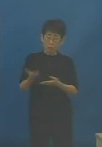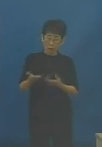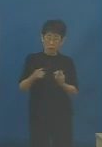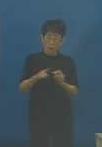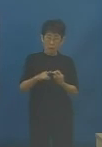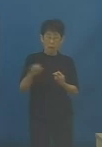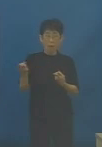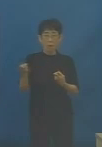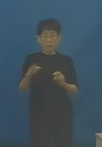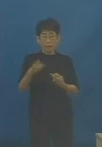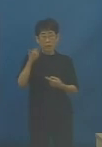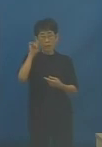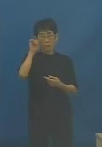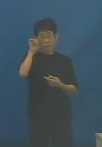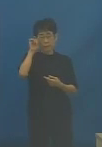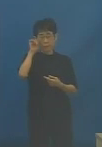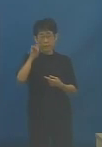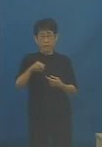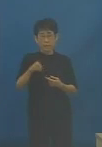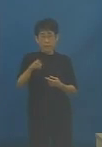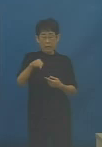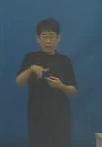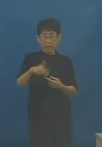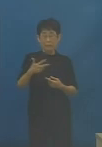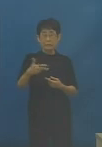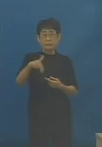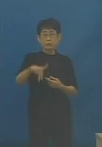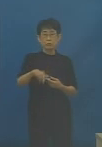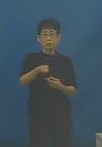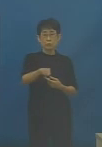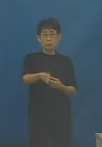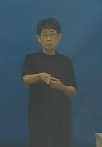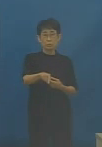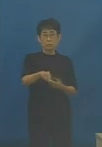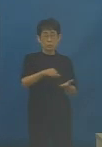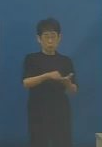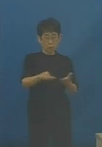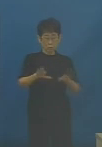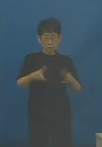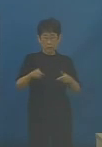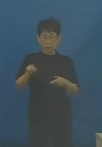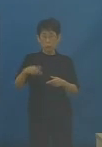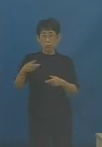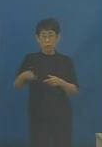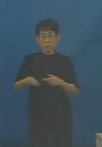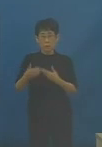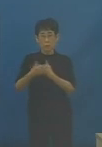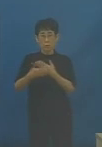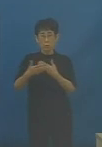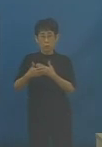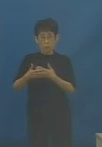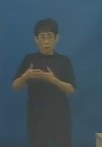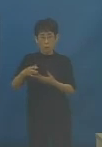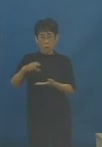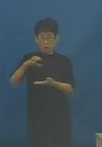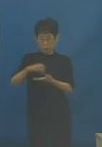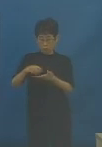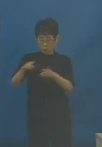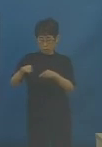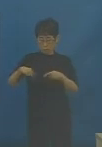ーシスに陽性者として登録されてないのに療養証明書を出すことは可能なのかというところを伺いますで